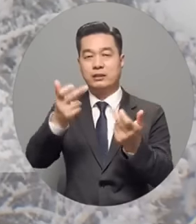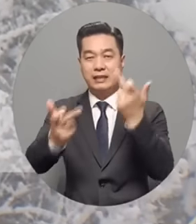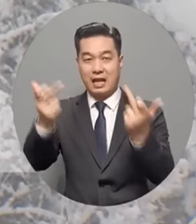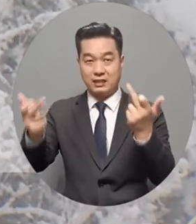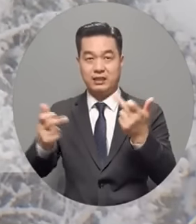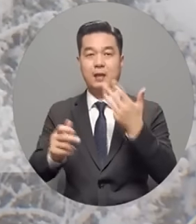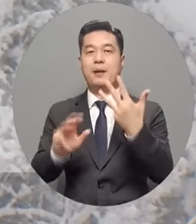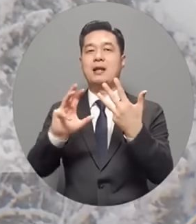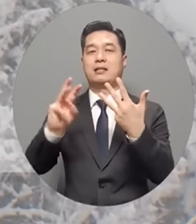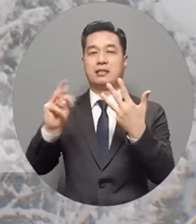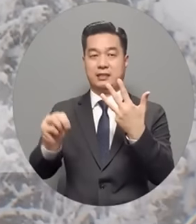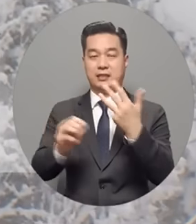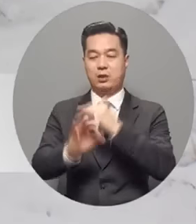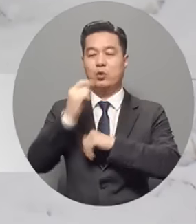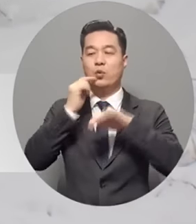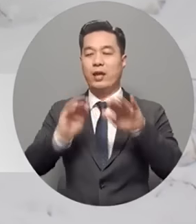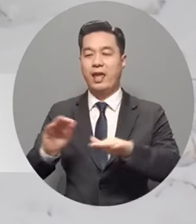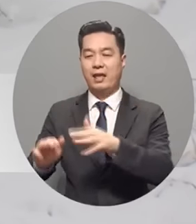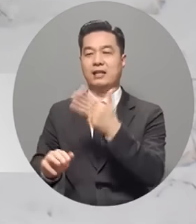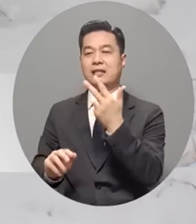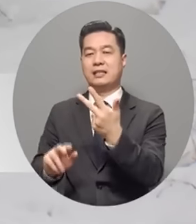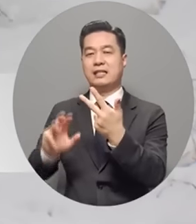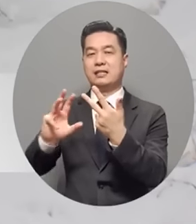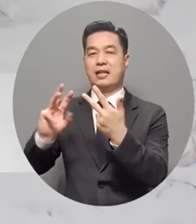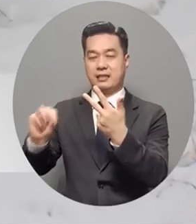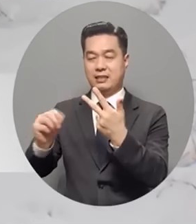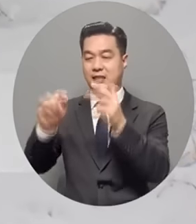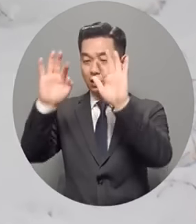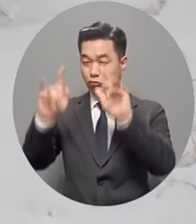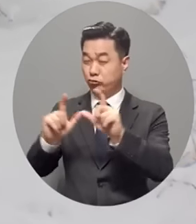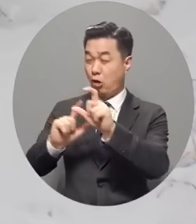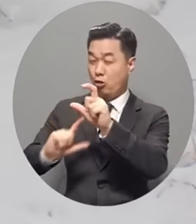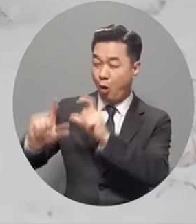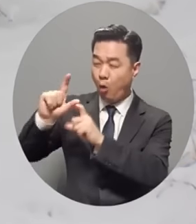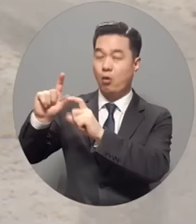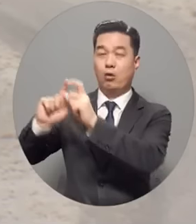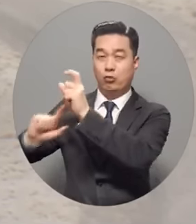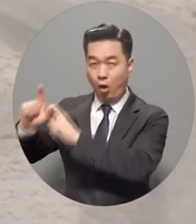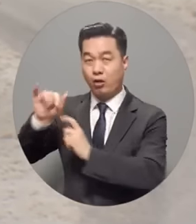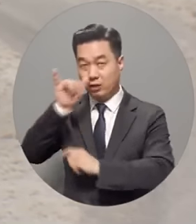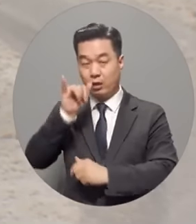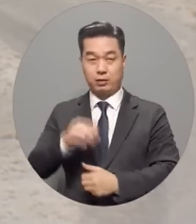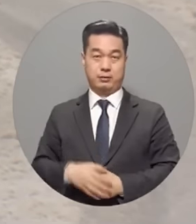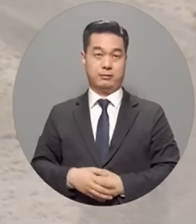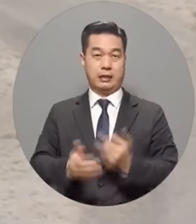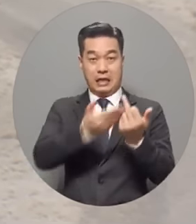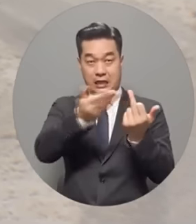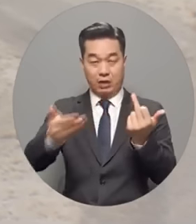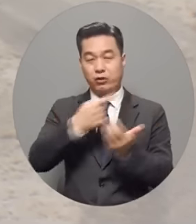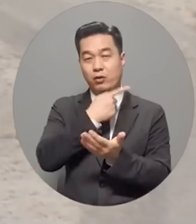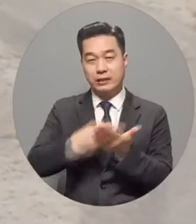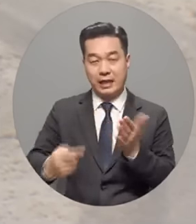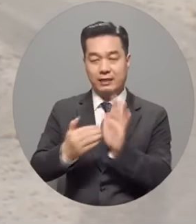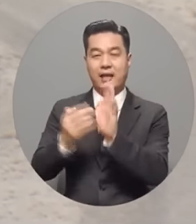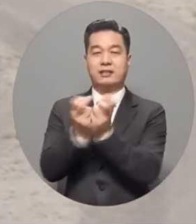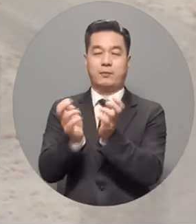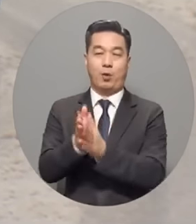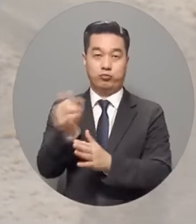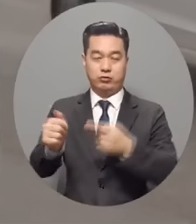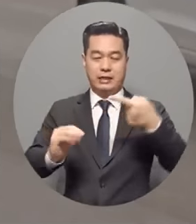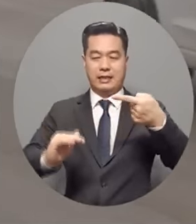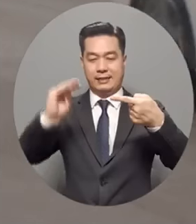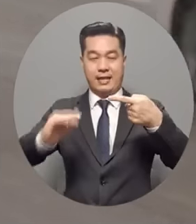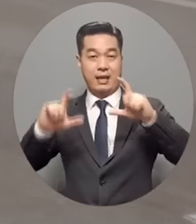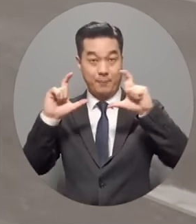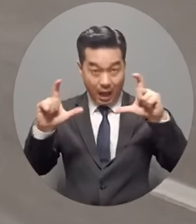8cm, 동해안 최고 7cm의 눈이 더 내릴 것으로 보고 있습니다. 강원도는 재난안전대책본부 1단계를